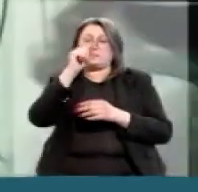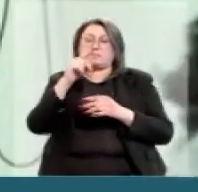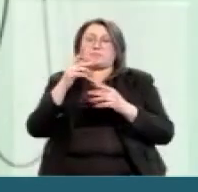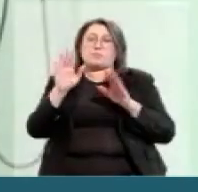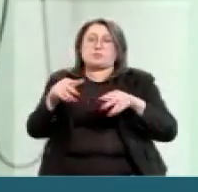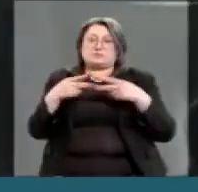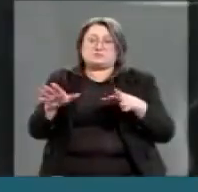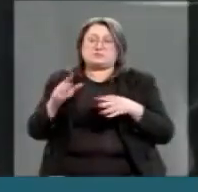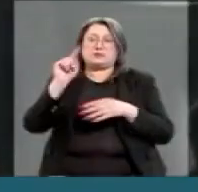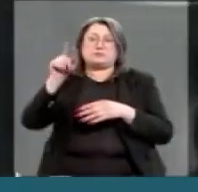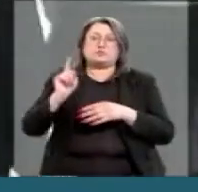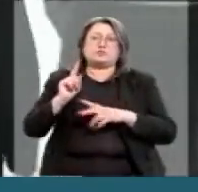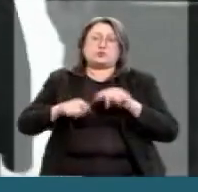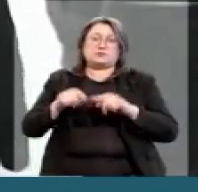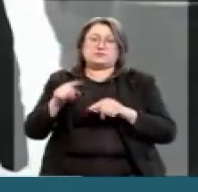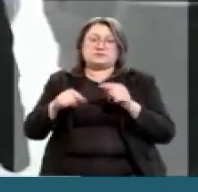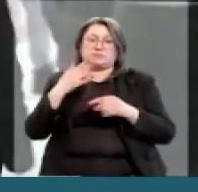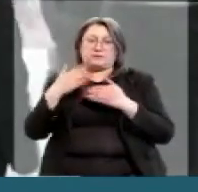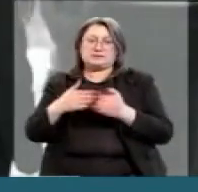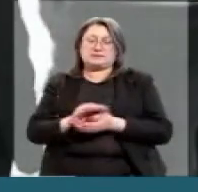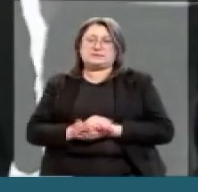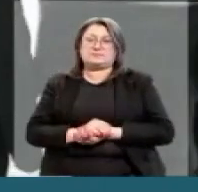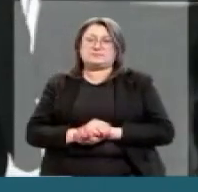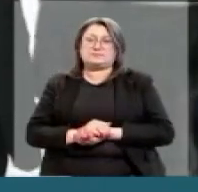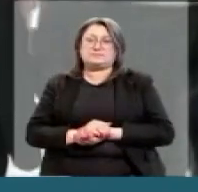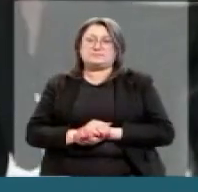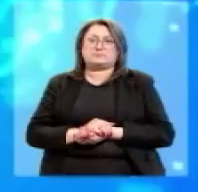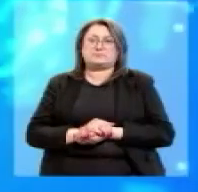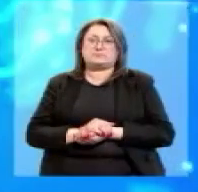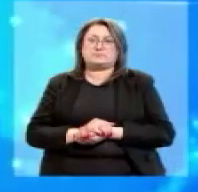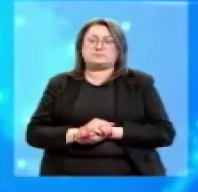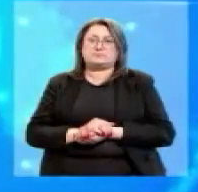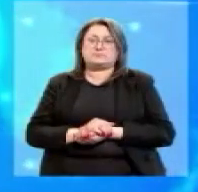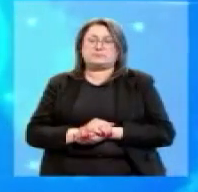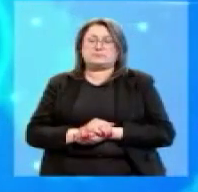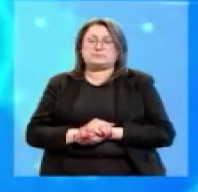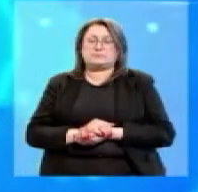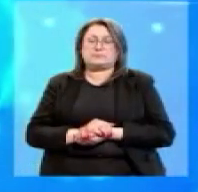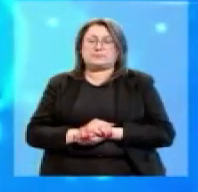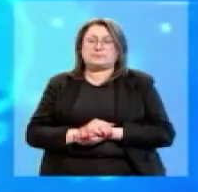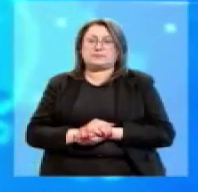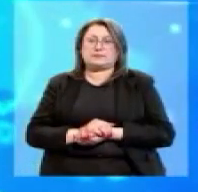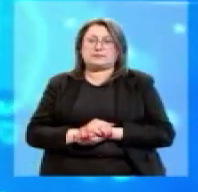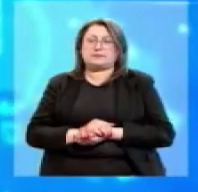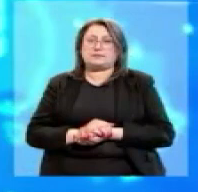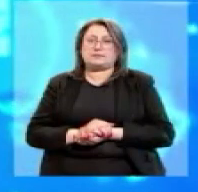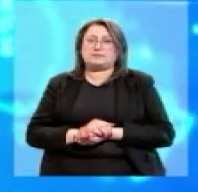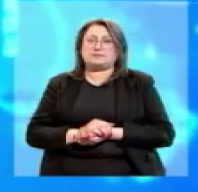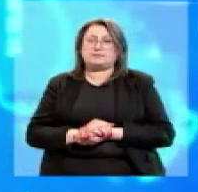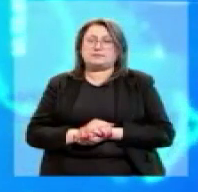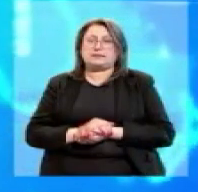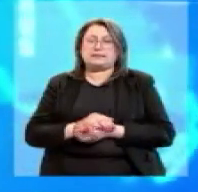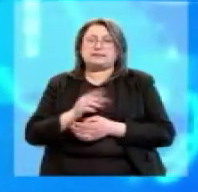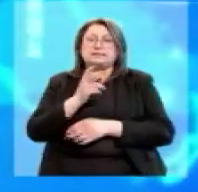дейді қызметкерлер. Жанна Режанова, Руслан Жабаев, Қостанай телеарнасы. Патрульдік полиция қызметкерлері Данияр Асылхан